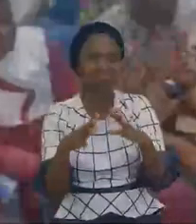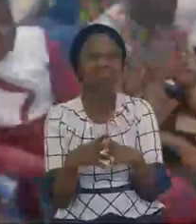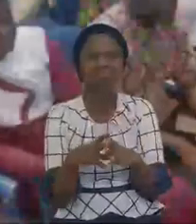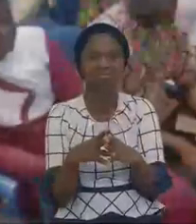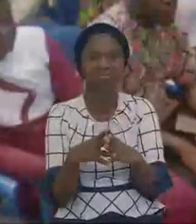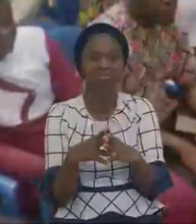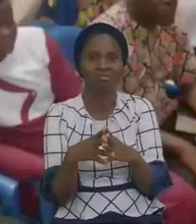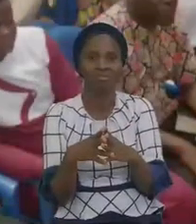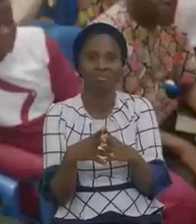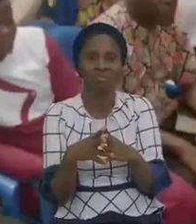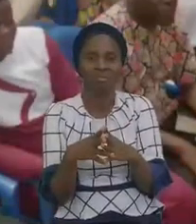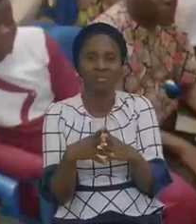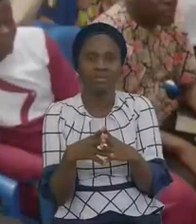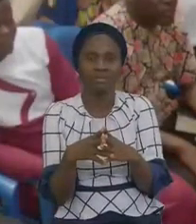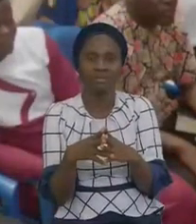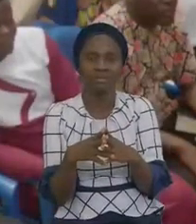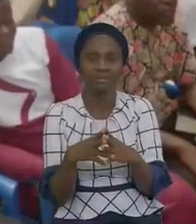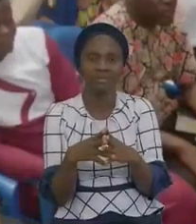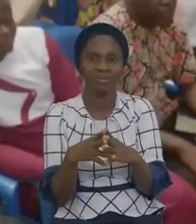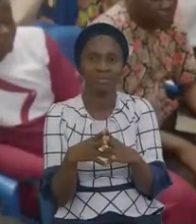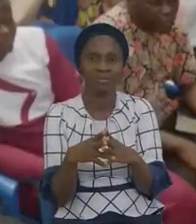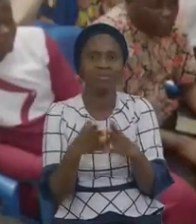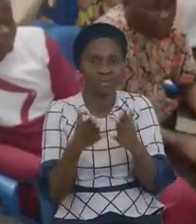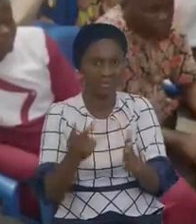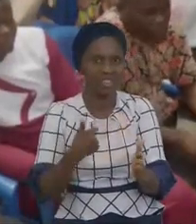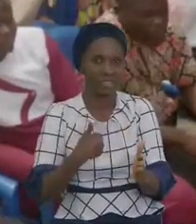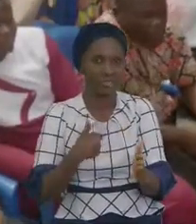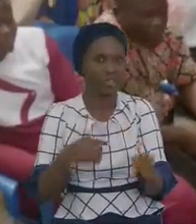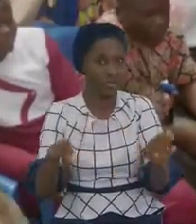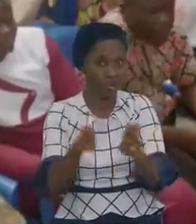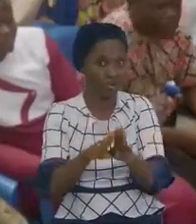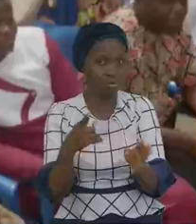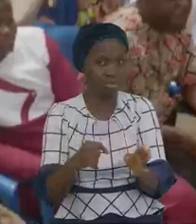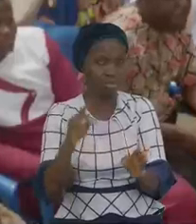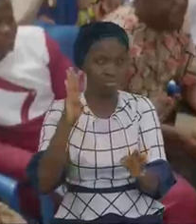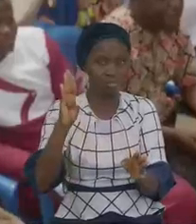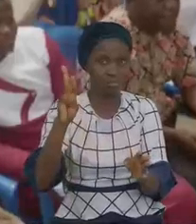Je vais maintenant fermer la parenthèse. Deutéronome 2, verset